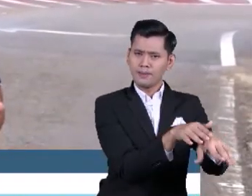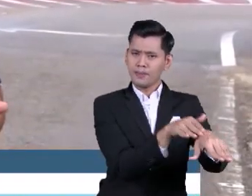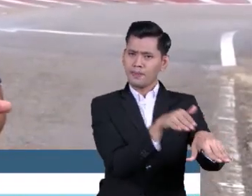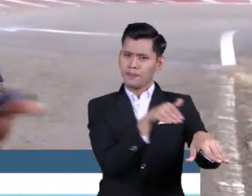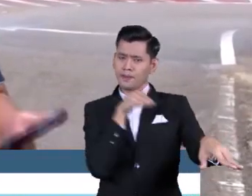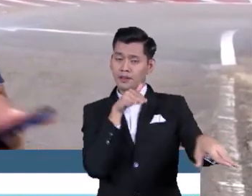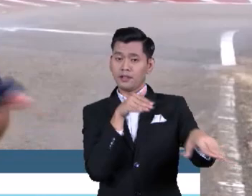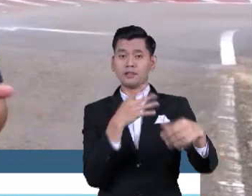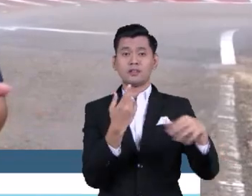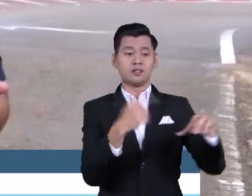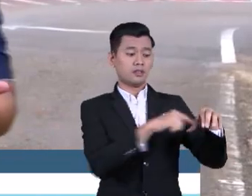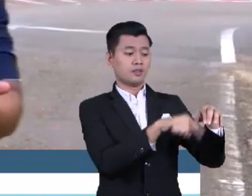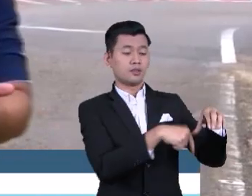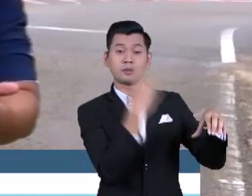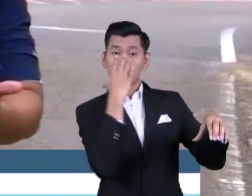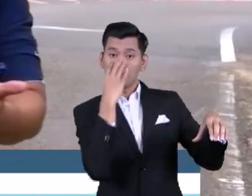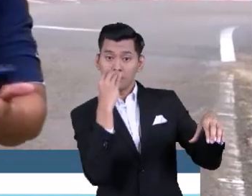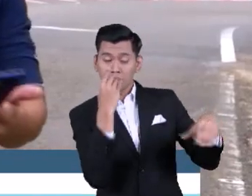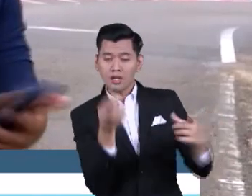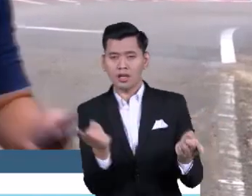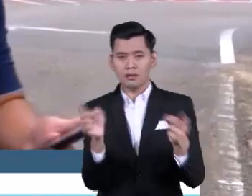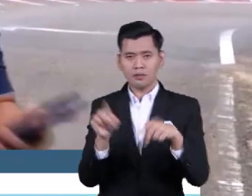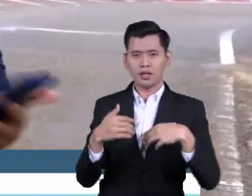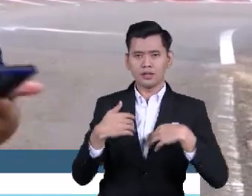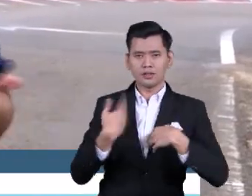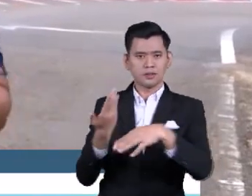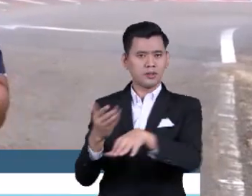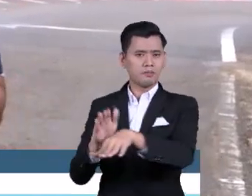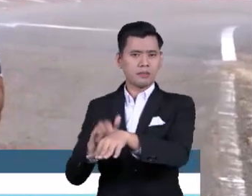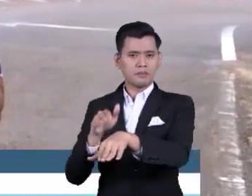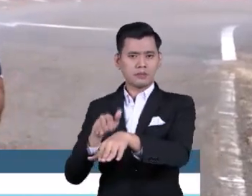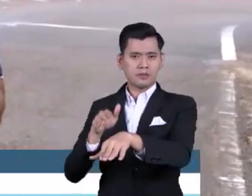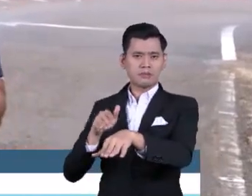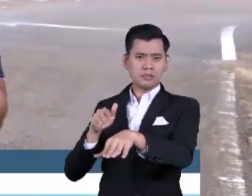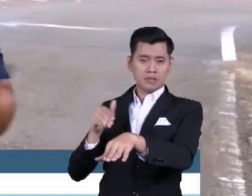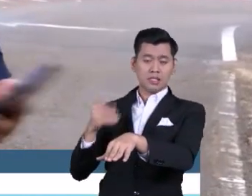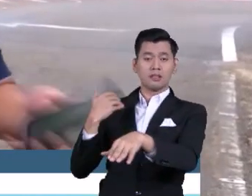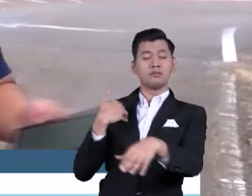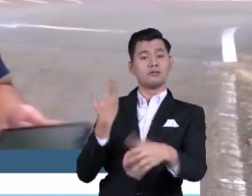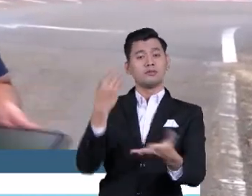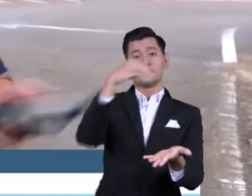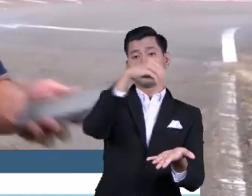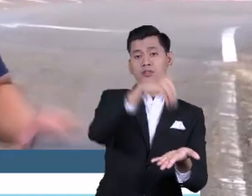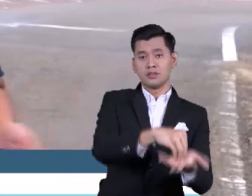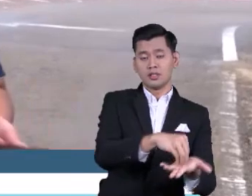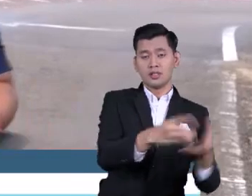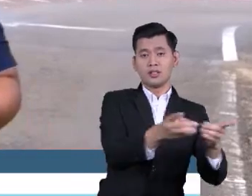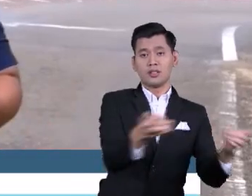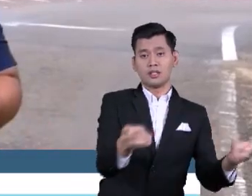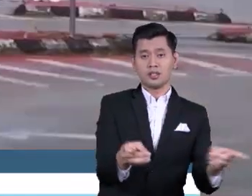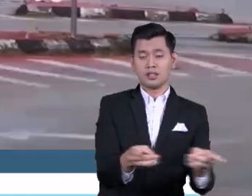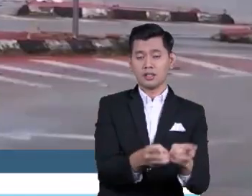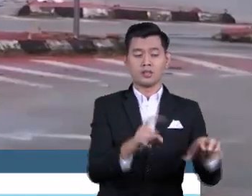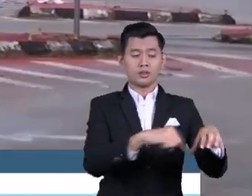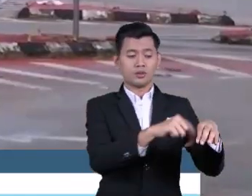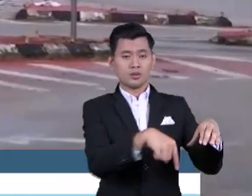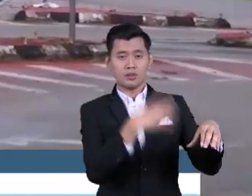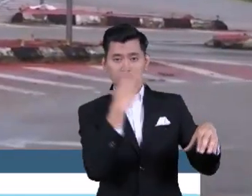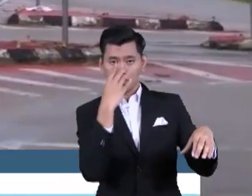di gua musang pulem berlaku pertambahan kendaraan eee di eee daerah itu